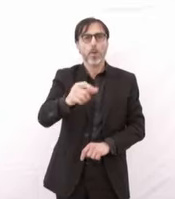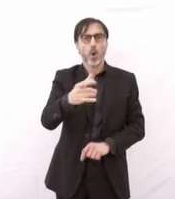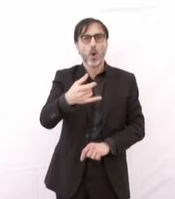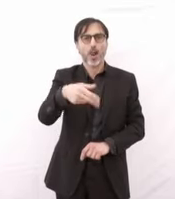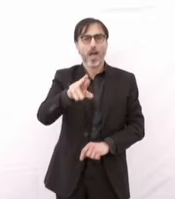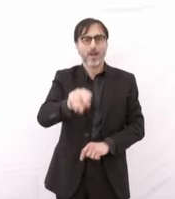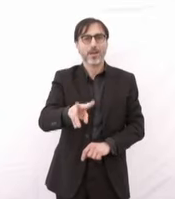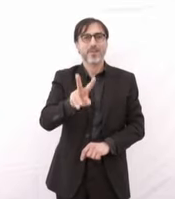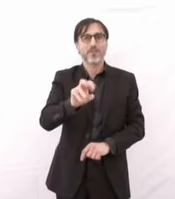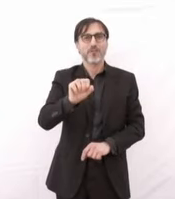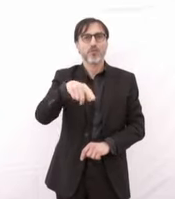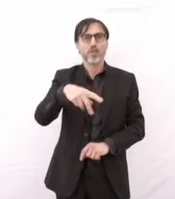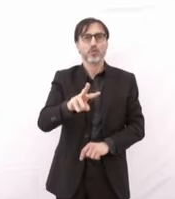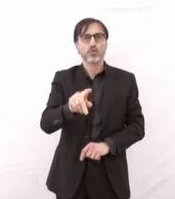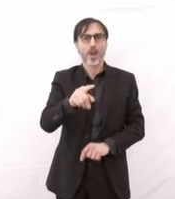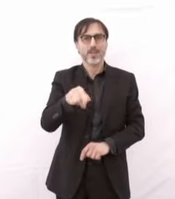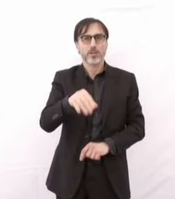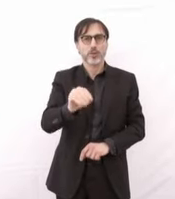Vincenzo Di Salvo,